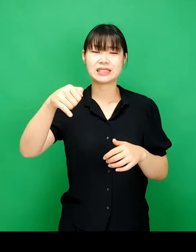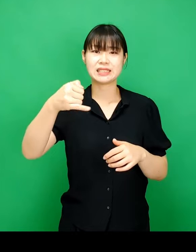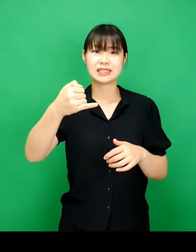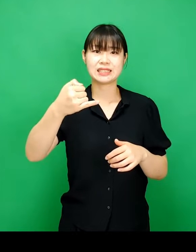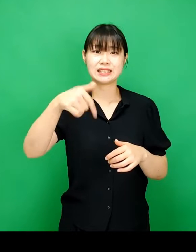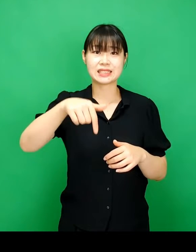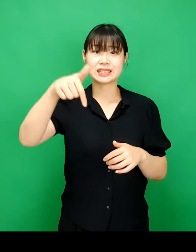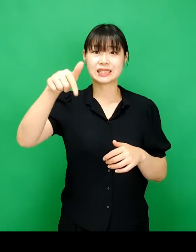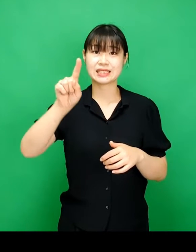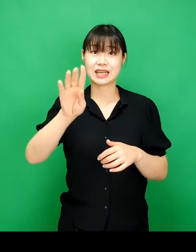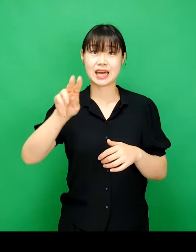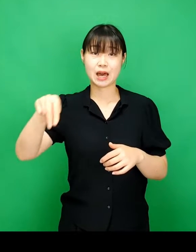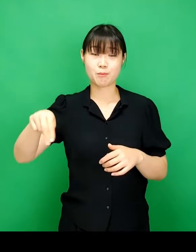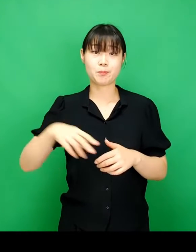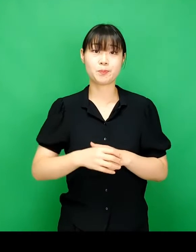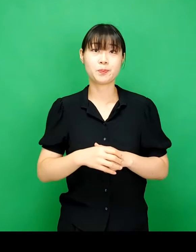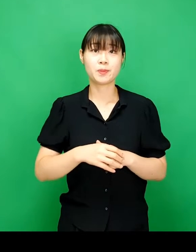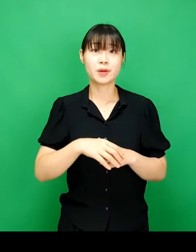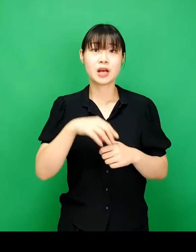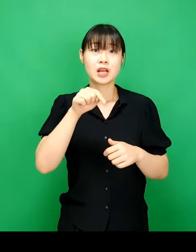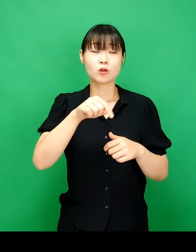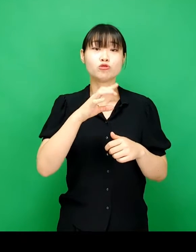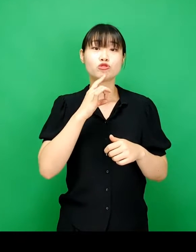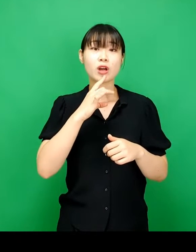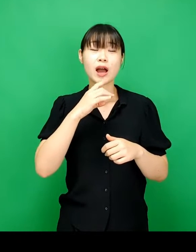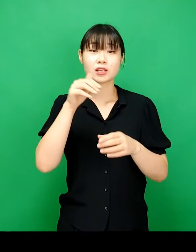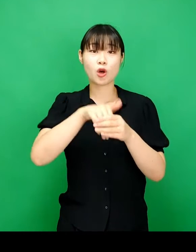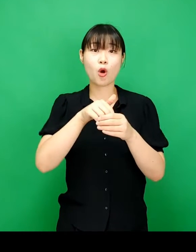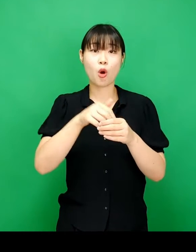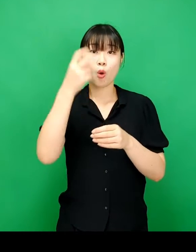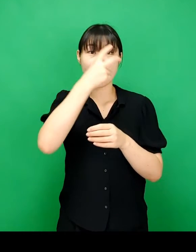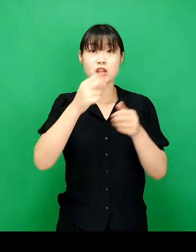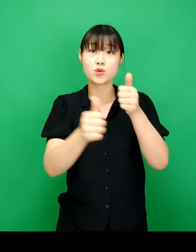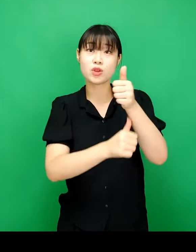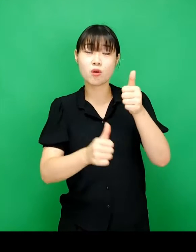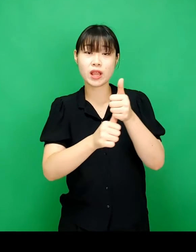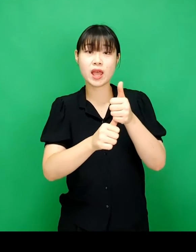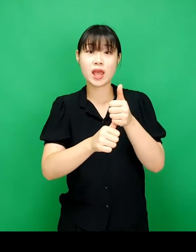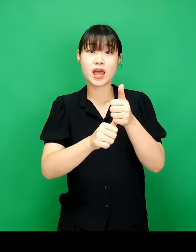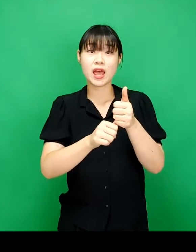없습니다. 결측값입니다. 한편 이 사례는 다릅니다.